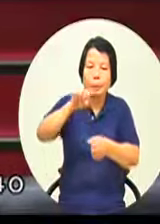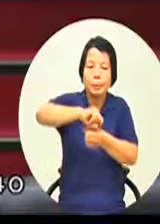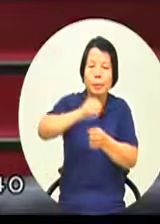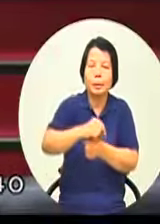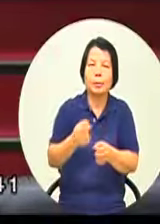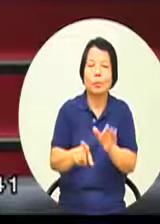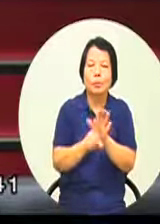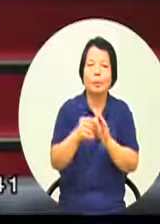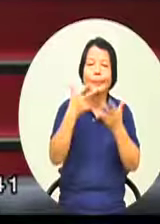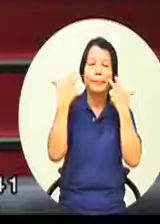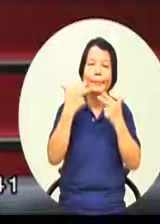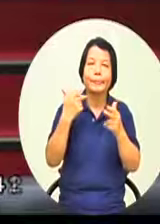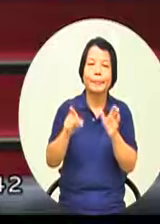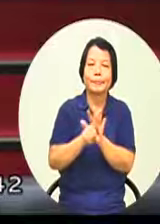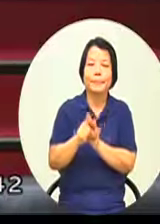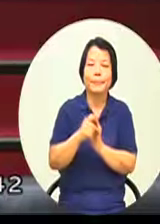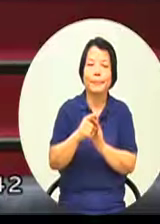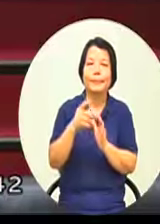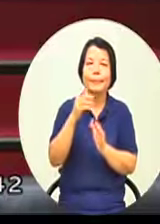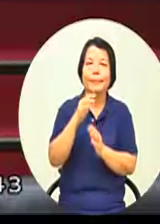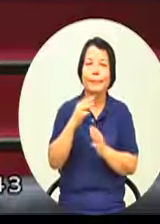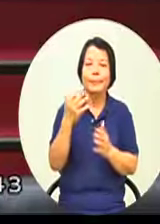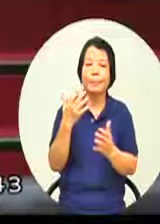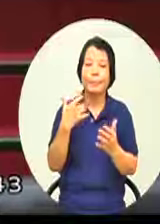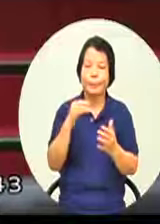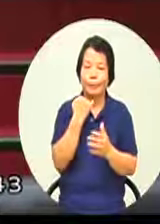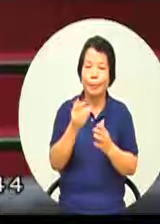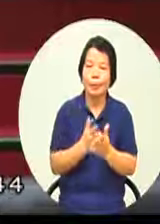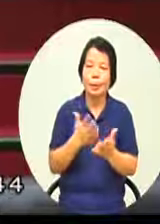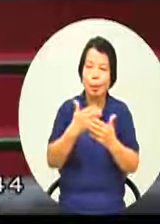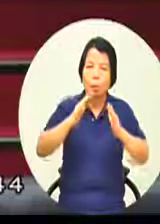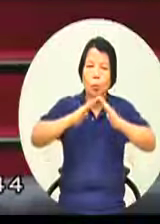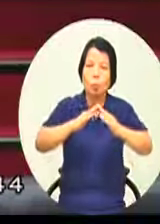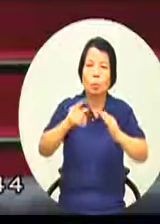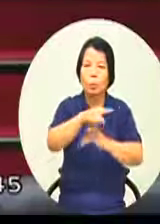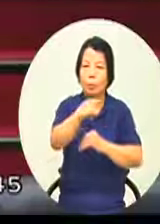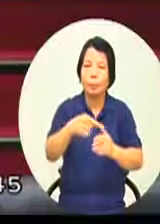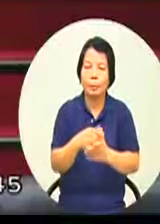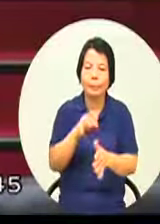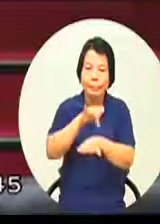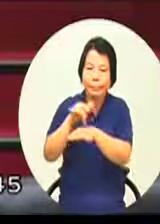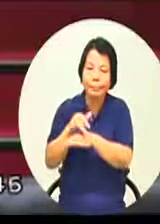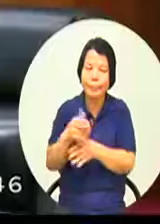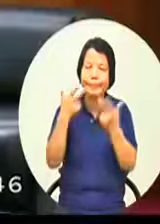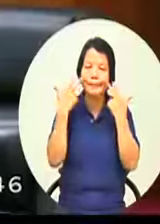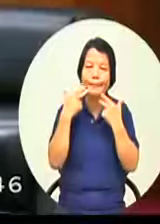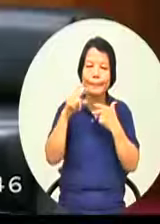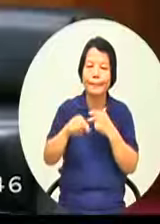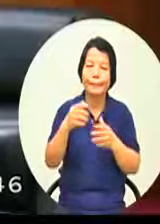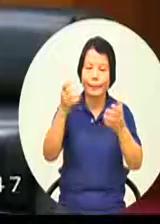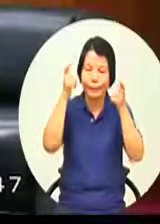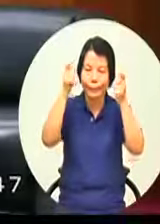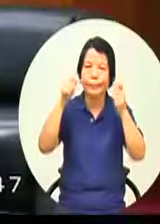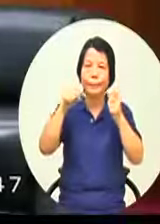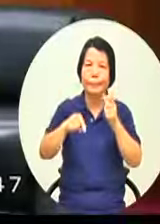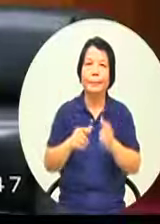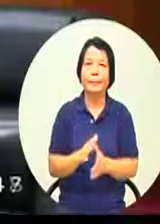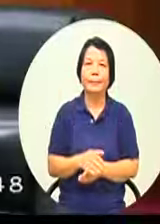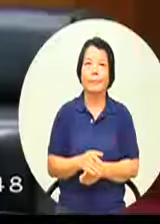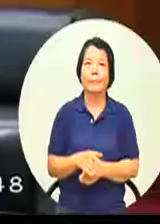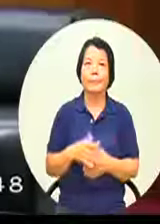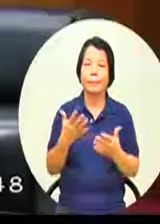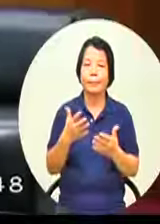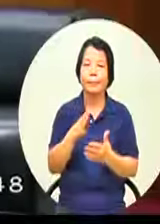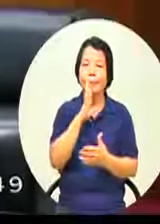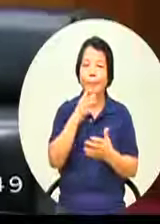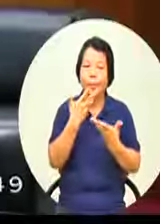台了，让都会区的也看见，经常看见原住民，其实在高雄，大高雄的这个地